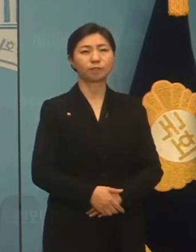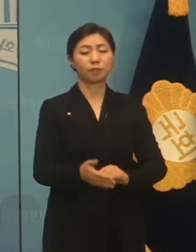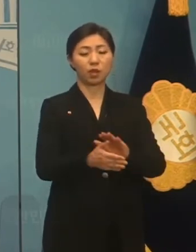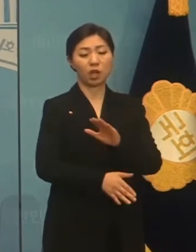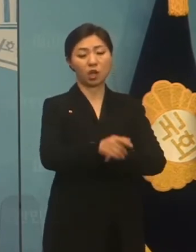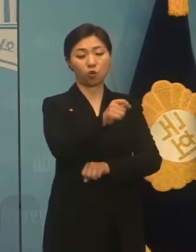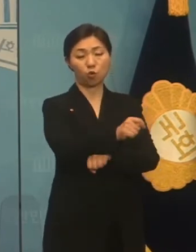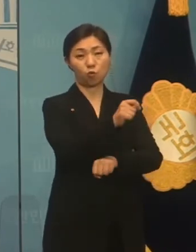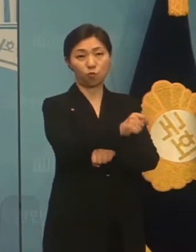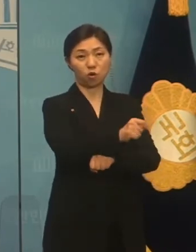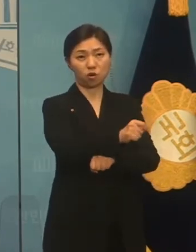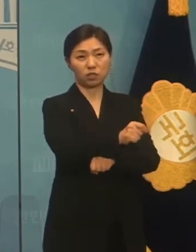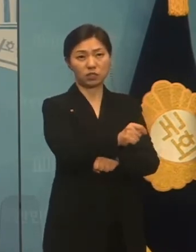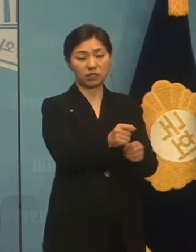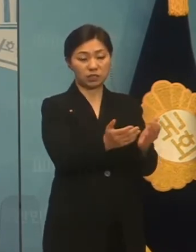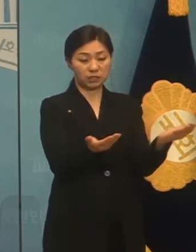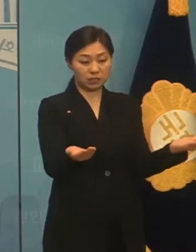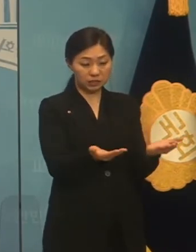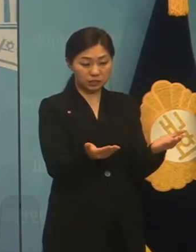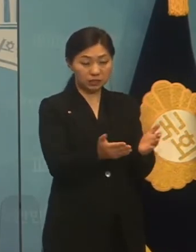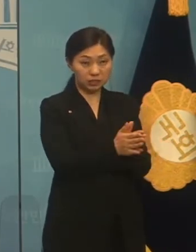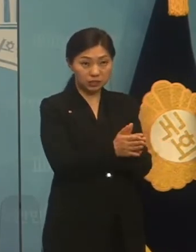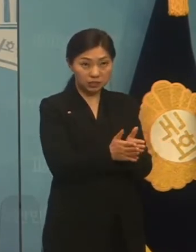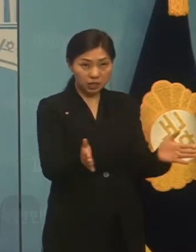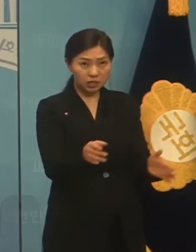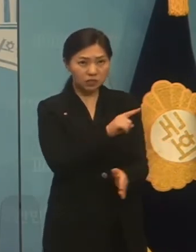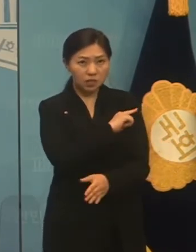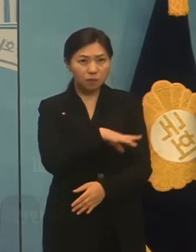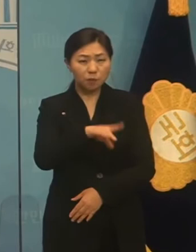공직생활의 첫 시작을 노동부에서 했던 이유는